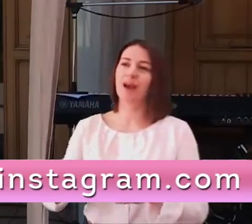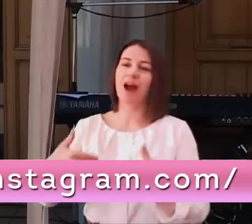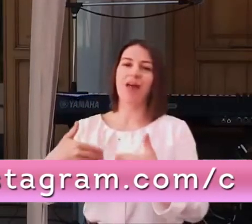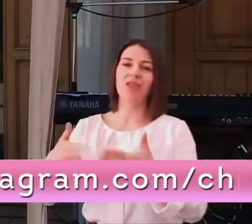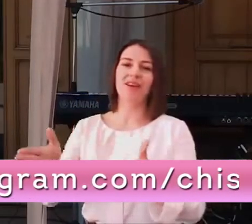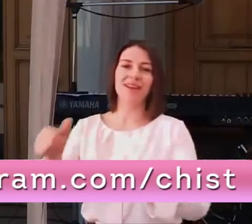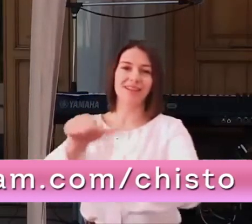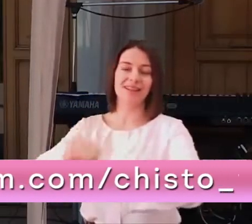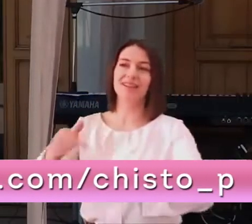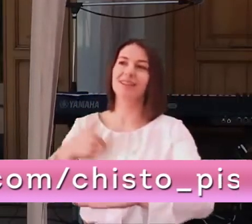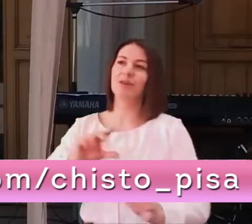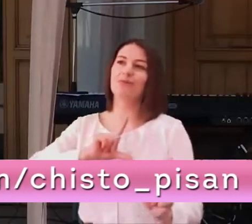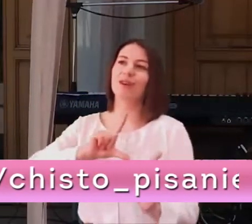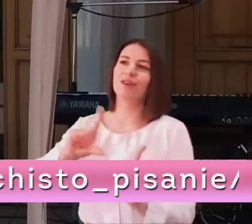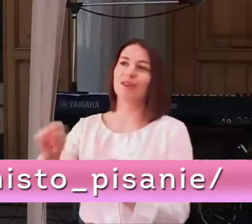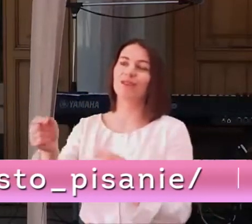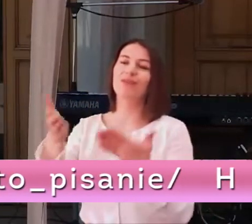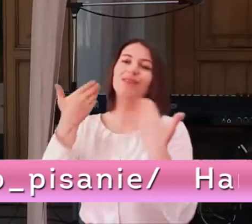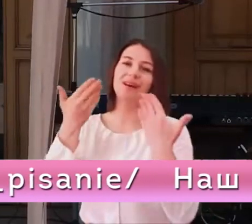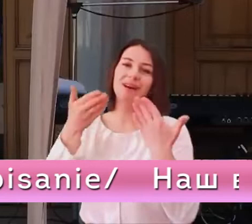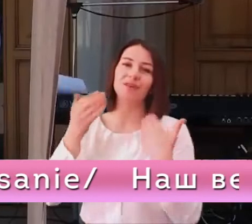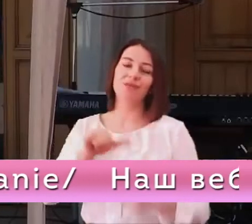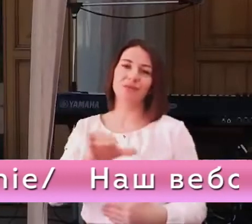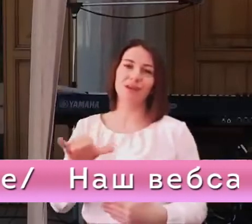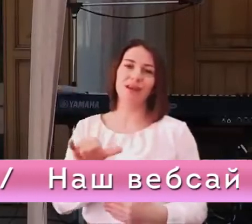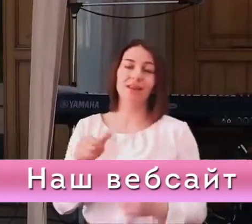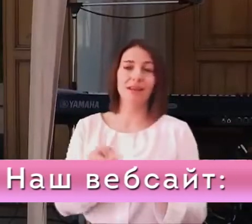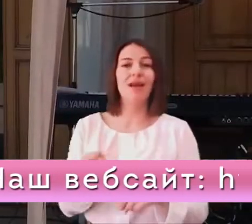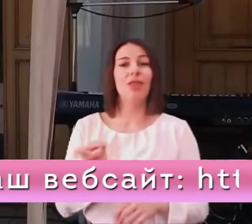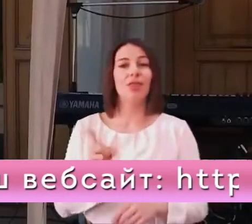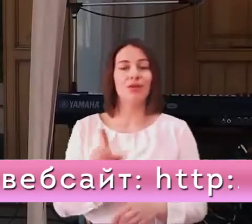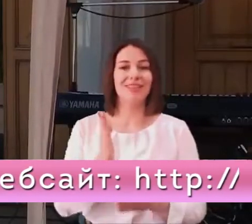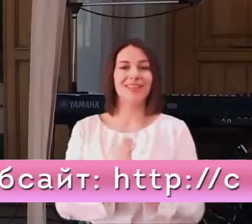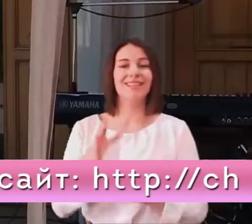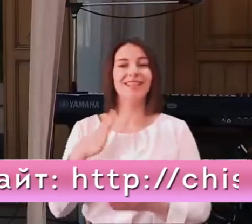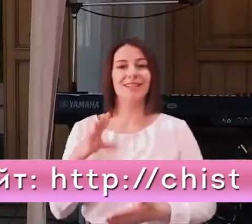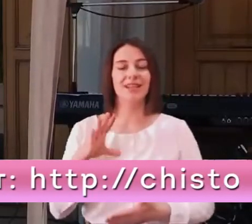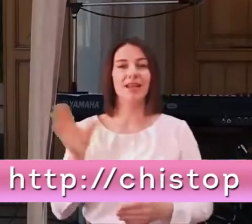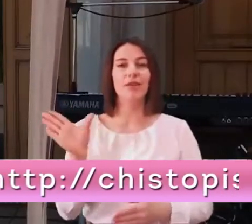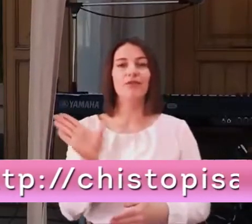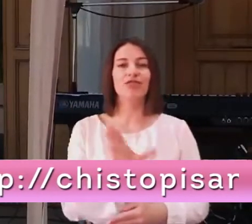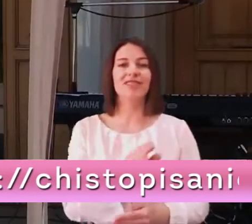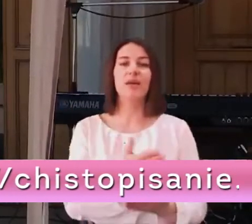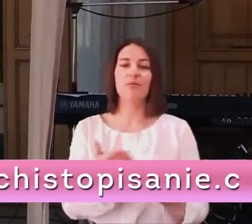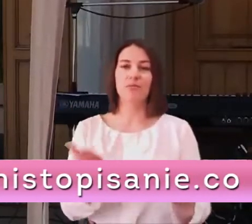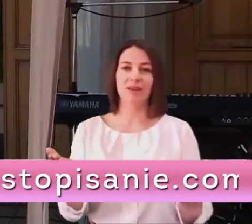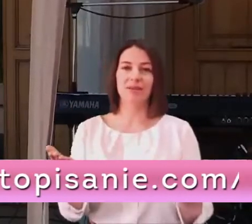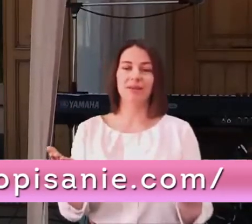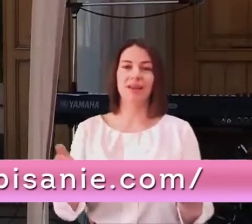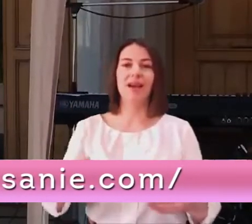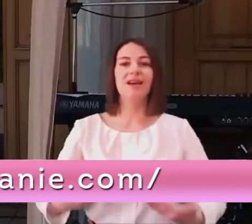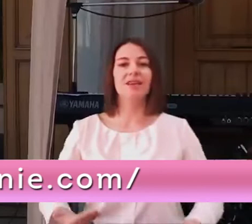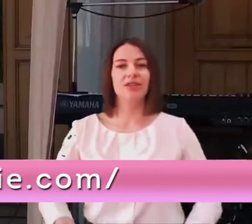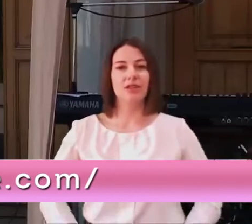куда-нибудь отдохнуть, и это тоже ожидание. И мне кажется, что все мы так или иначе